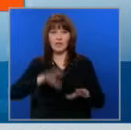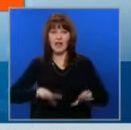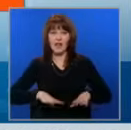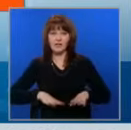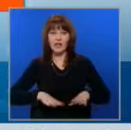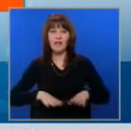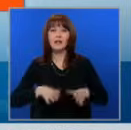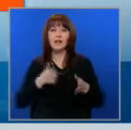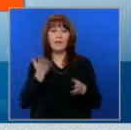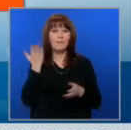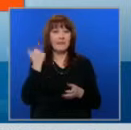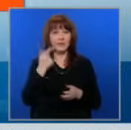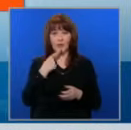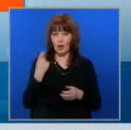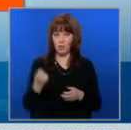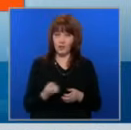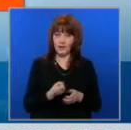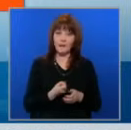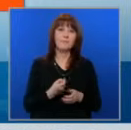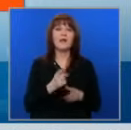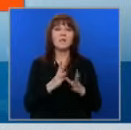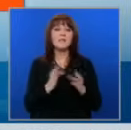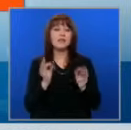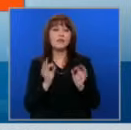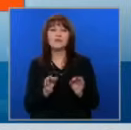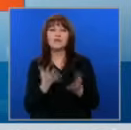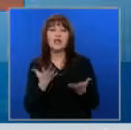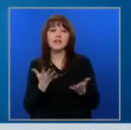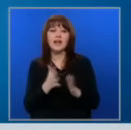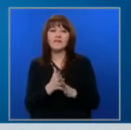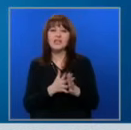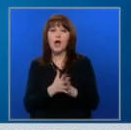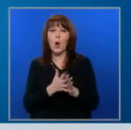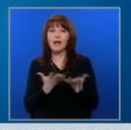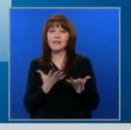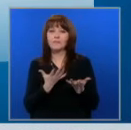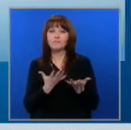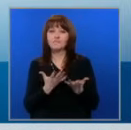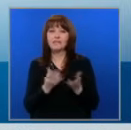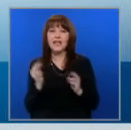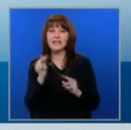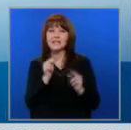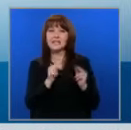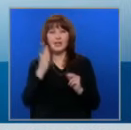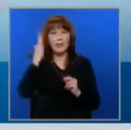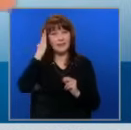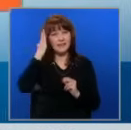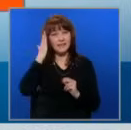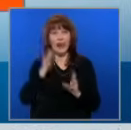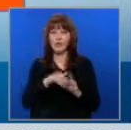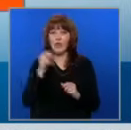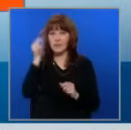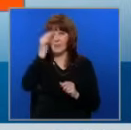произход през миналата година, съобщиха от Министерството, без да уточняват националността. Съветът към Министерството е отказал